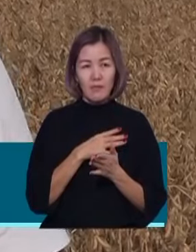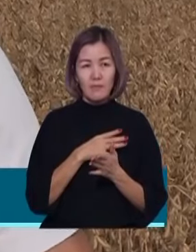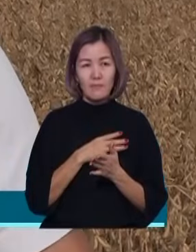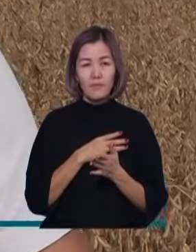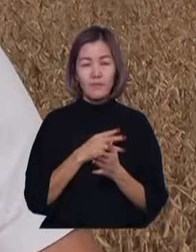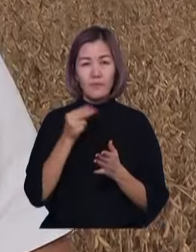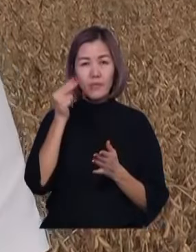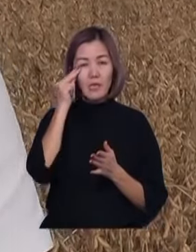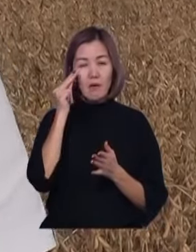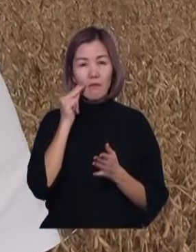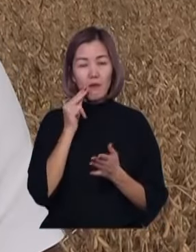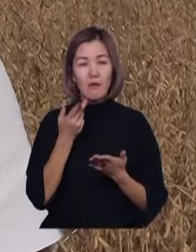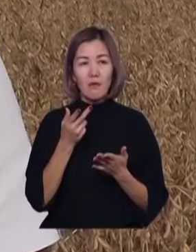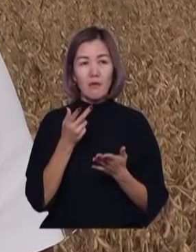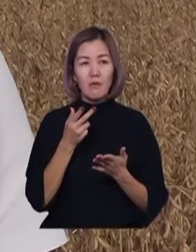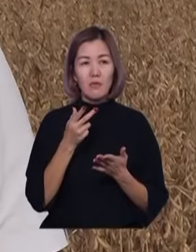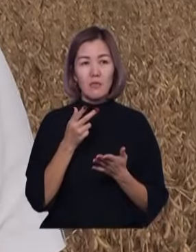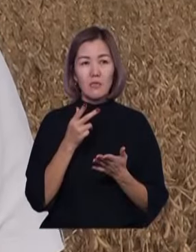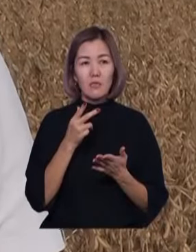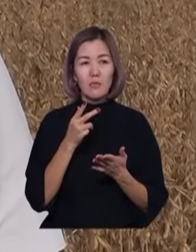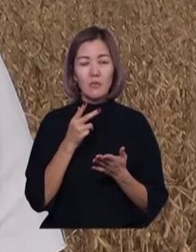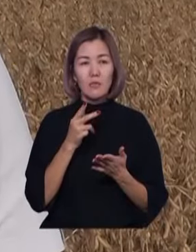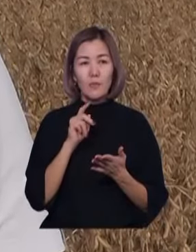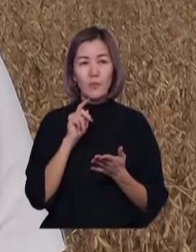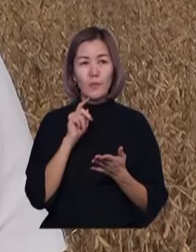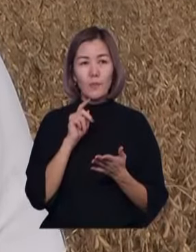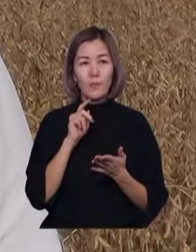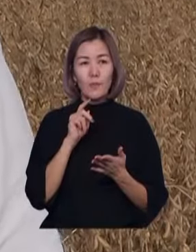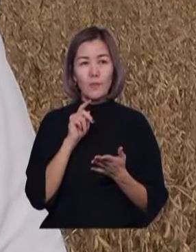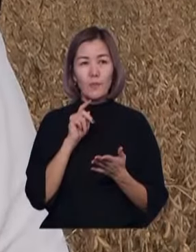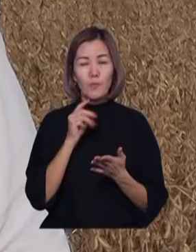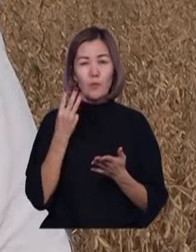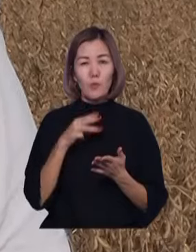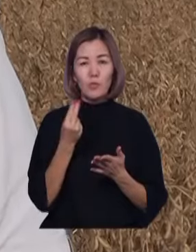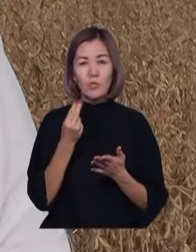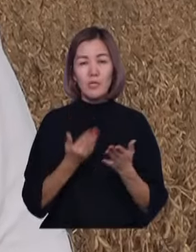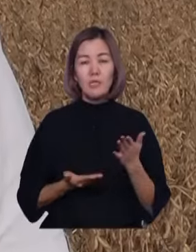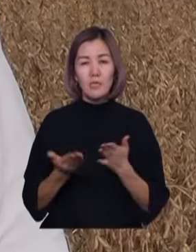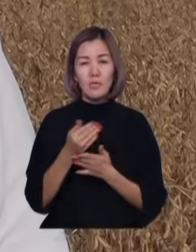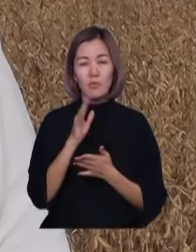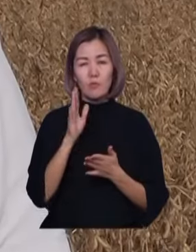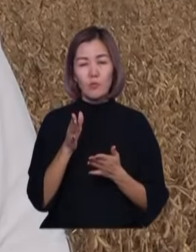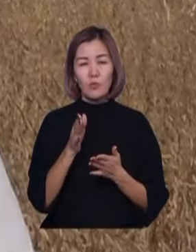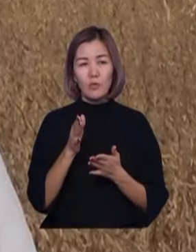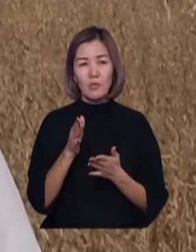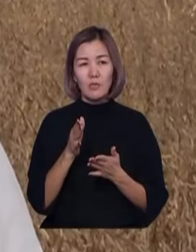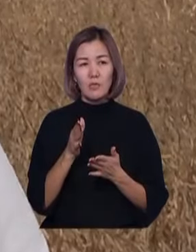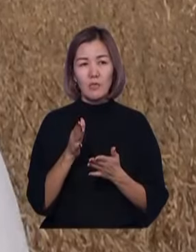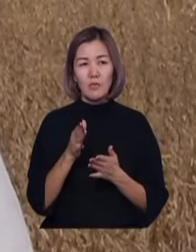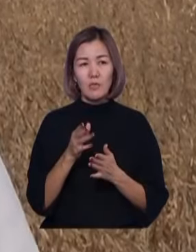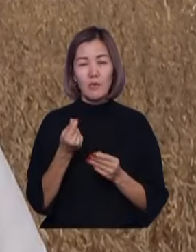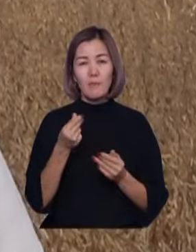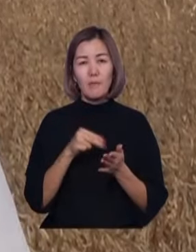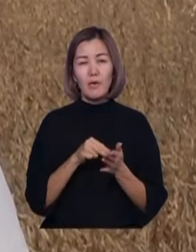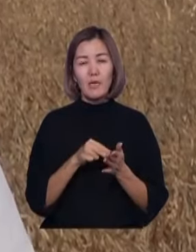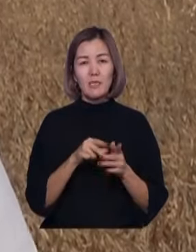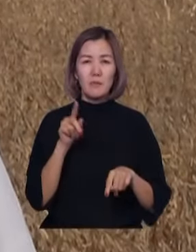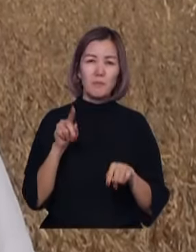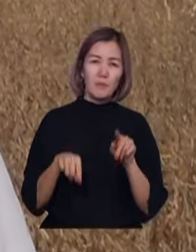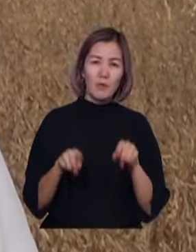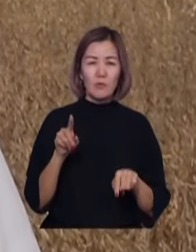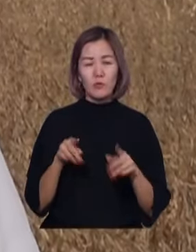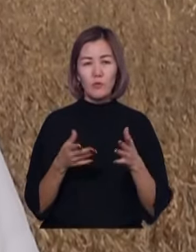Енді Қытай бұршағын енді 30 центнерден аламыз деп отырмыз, енді бастағанымыз осы. Енді бағасы тұрақсыз болып тұрды,